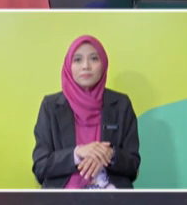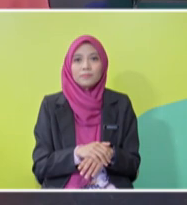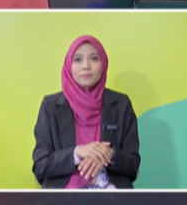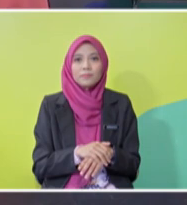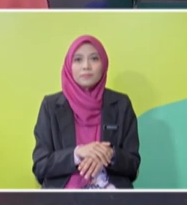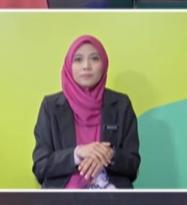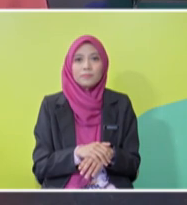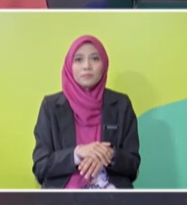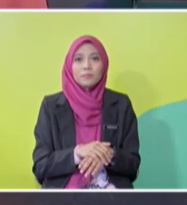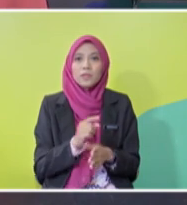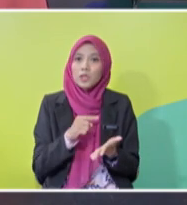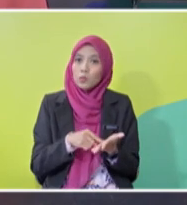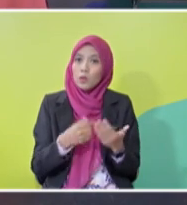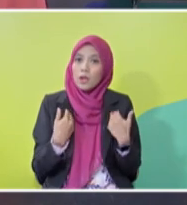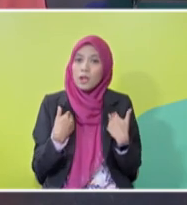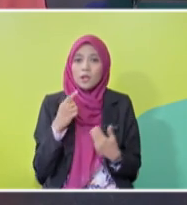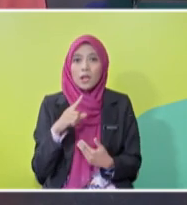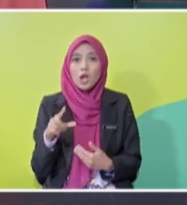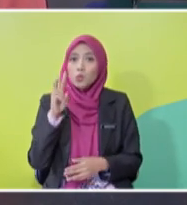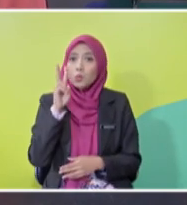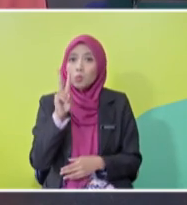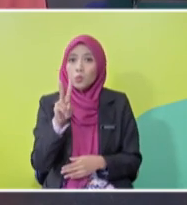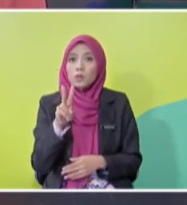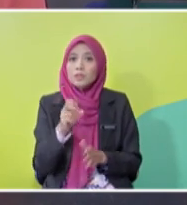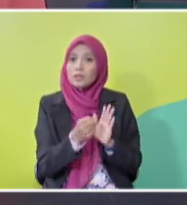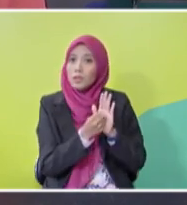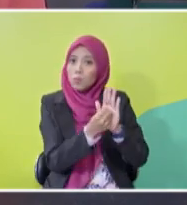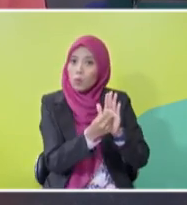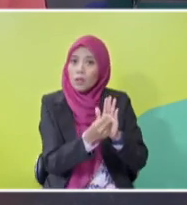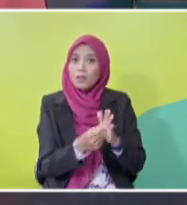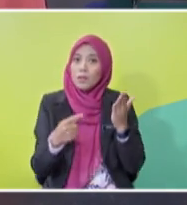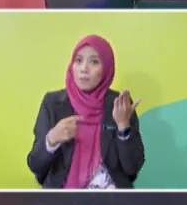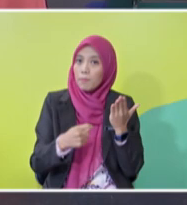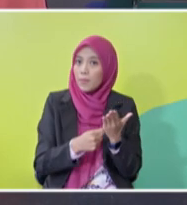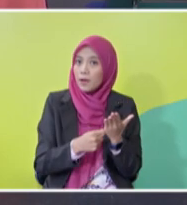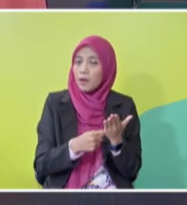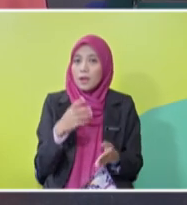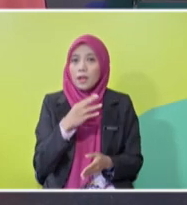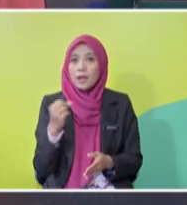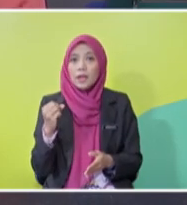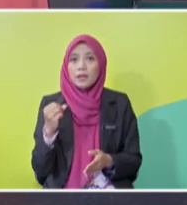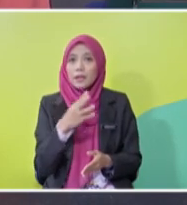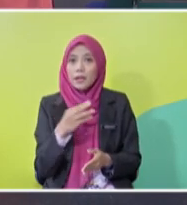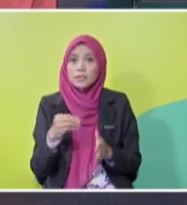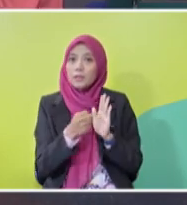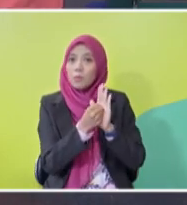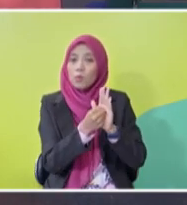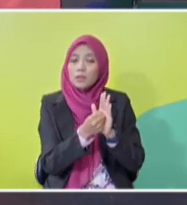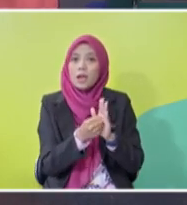itu adalah dua simbol yang kita akan belajar hari ini ada si ibu tambah dengan simbol sama dengan